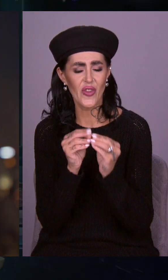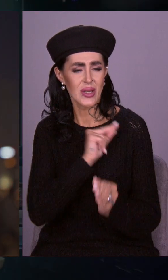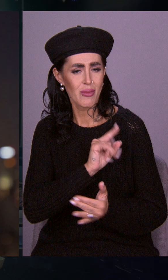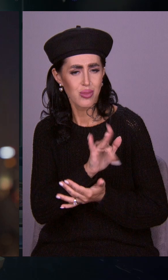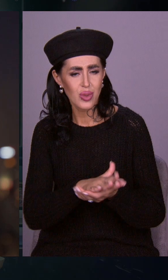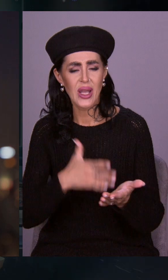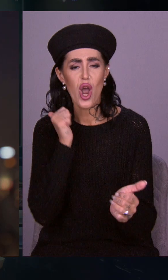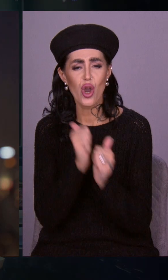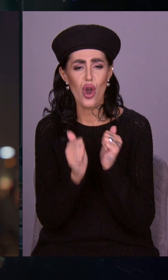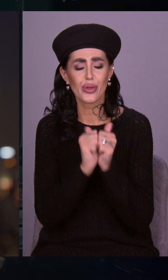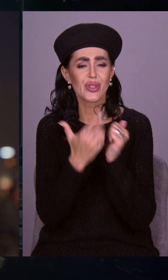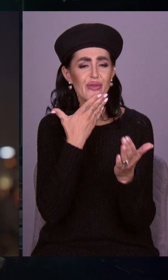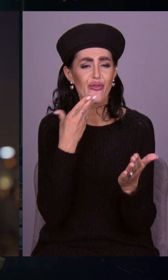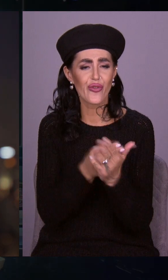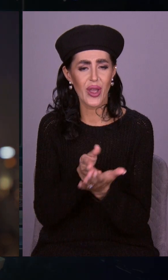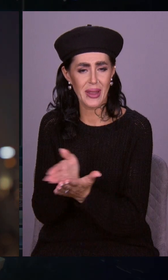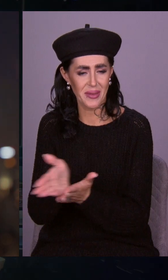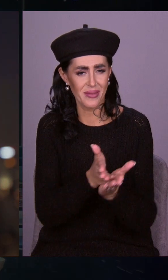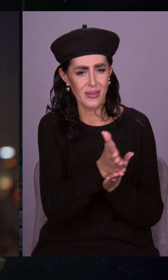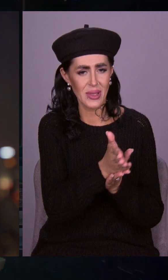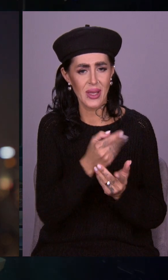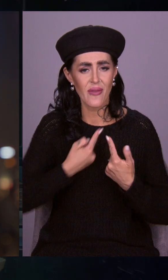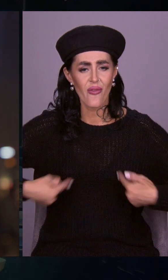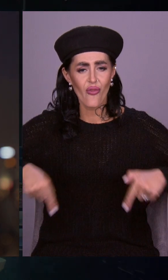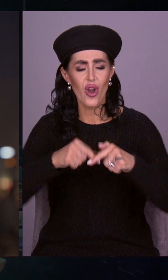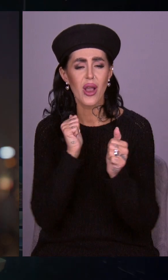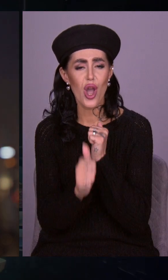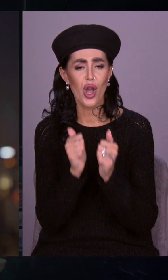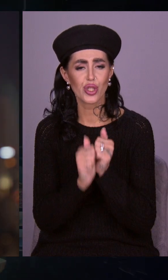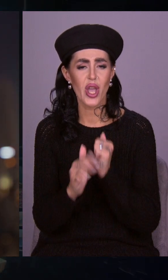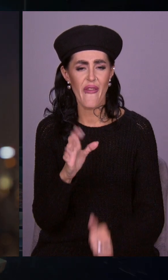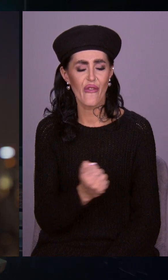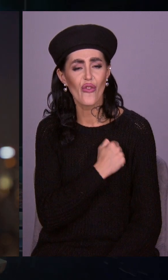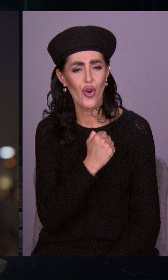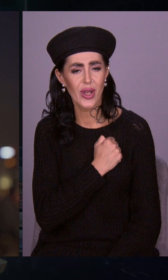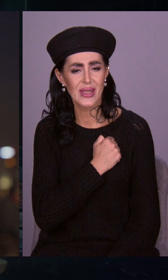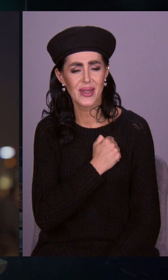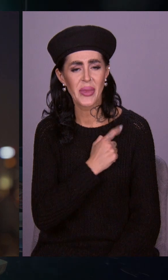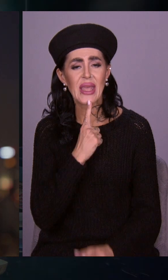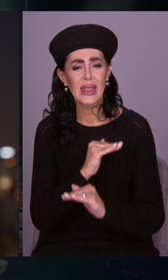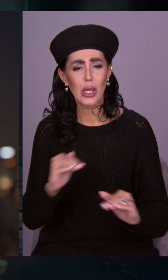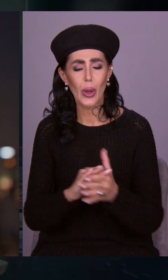своєму фронті. І знайте, що кожен з нас воїн. Тихої і